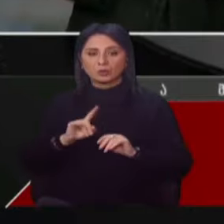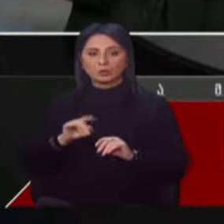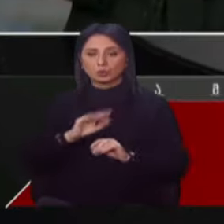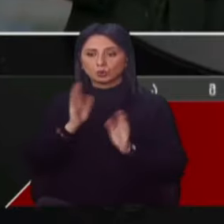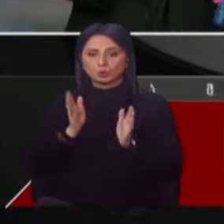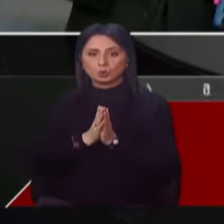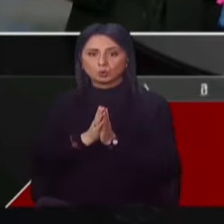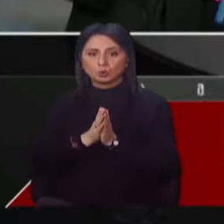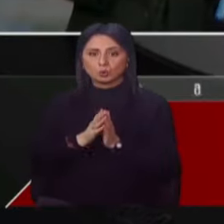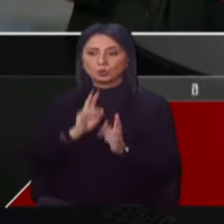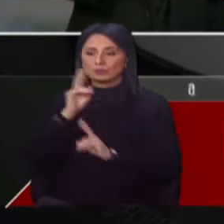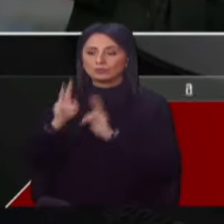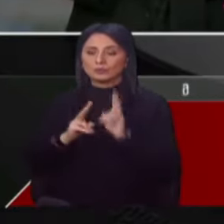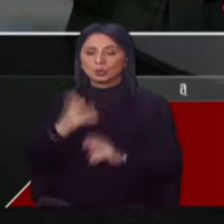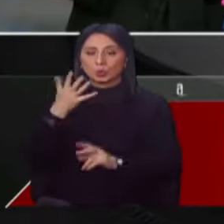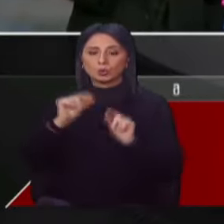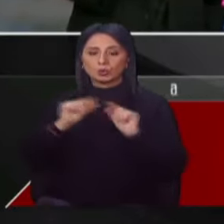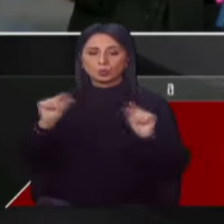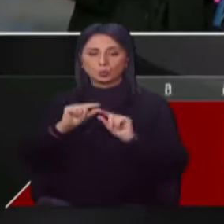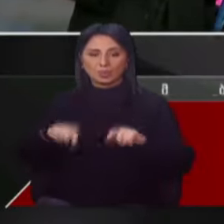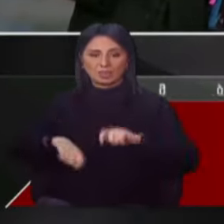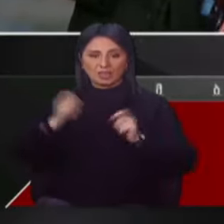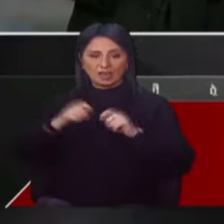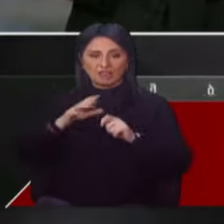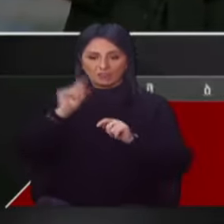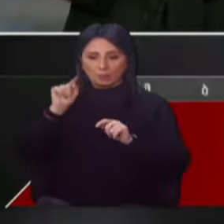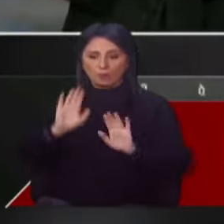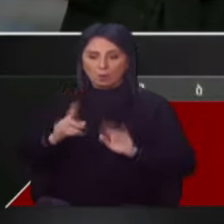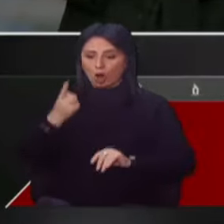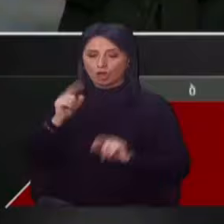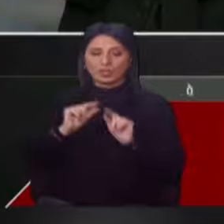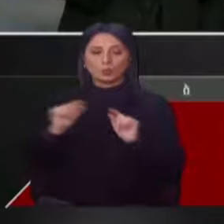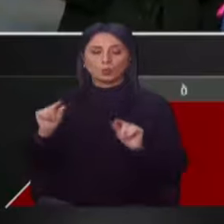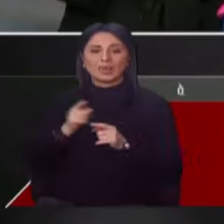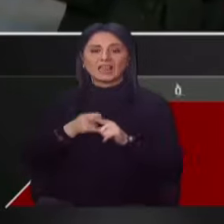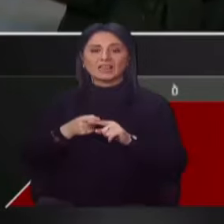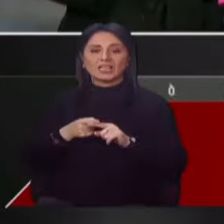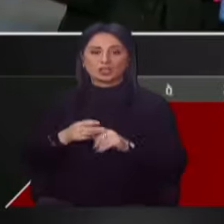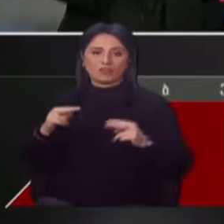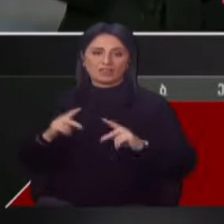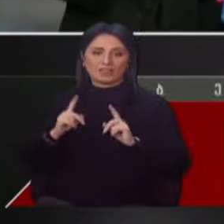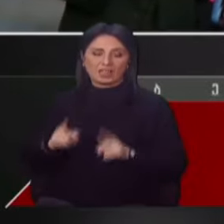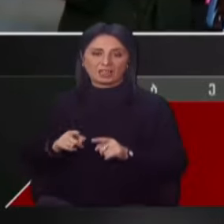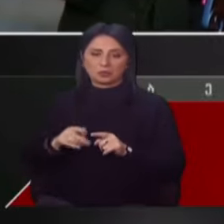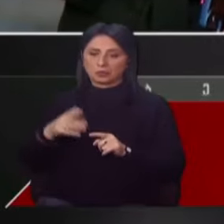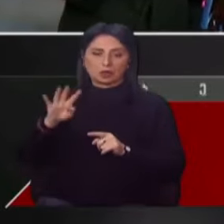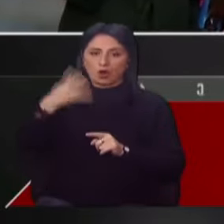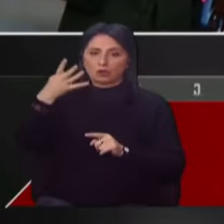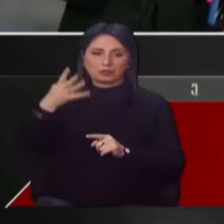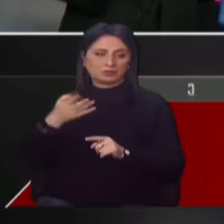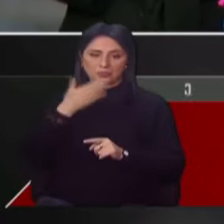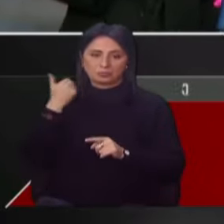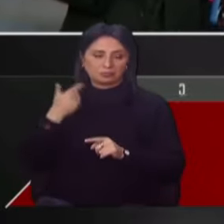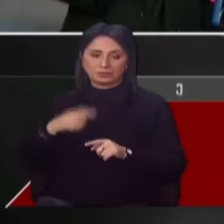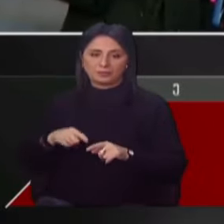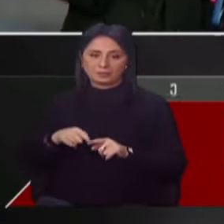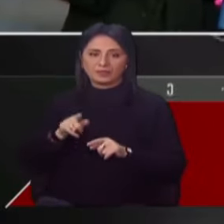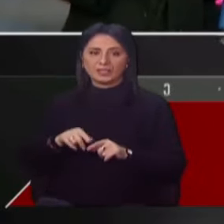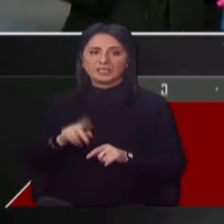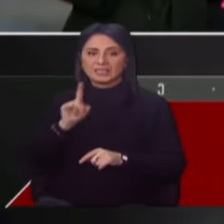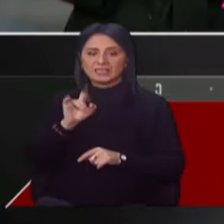სულ აპლიკანტები ხუთი მუხლის დარღვევას დაობდნენ, საიდანაც მხოლოდ ერთ მუხლზე ისის ნაწილობრივ დადასტურდა გარკვეული ხარვეზები და დარღვევები.